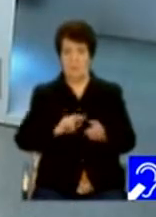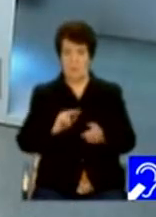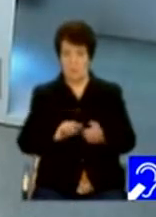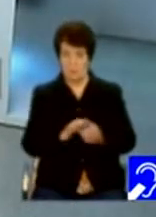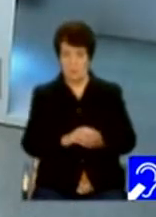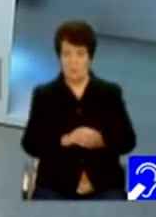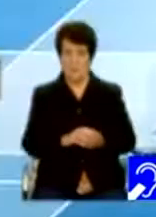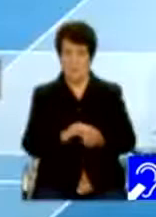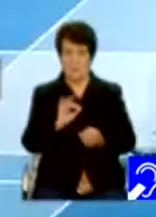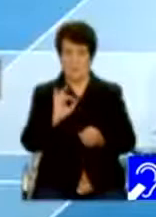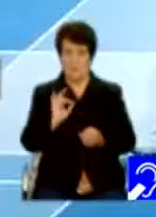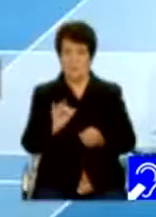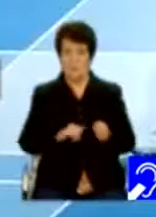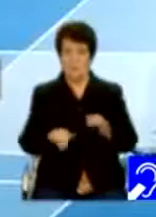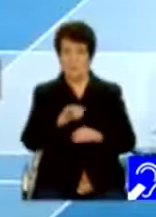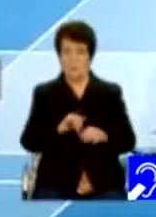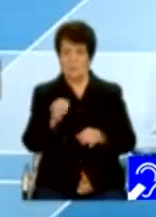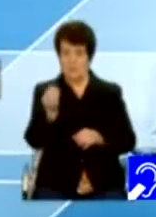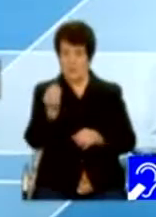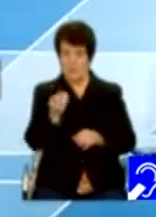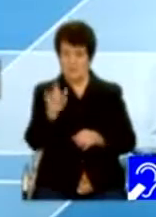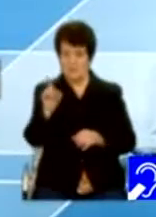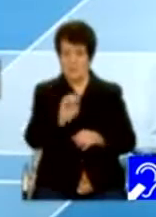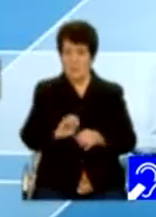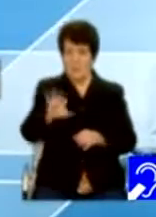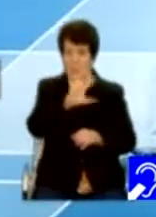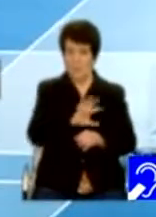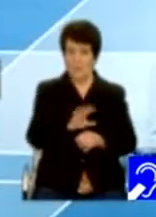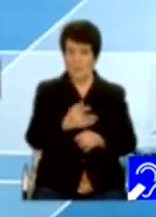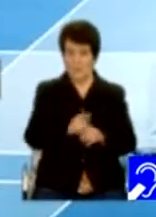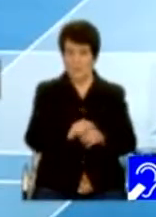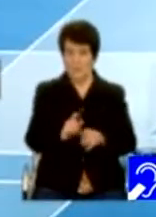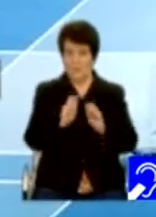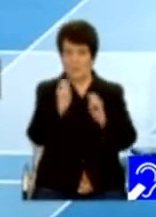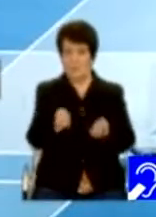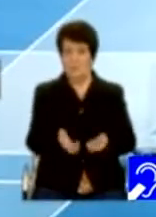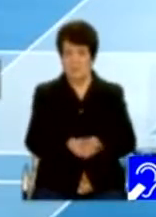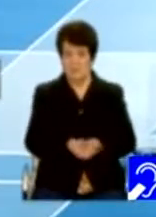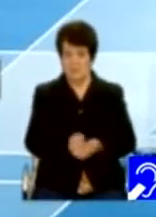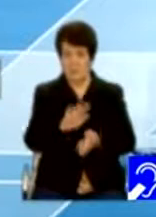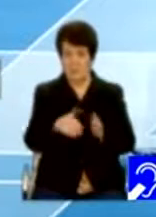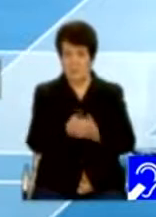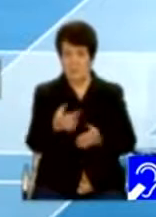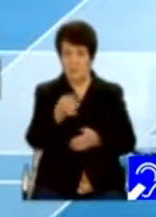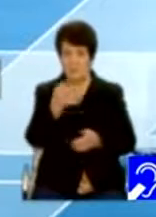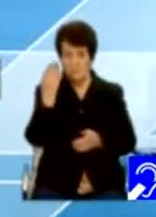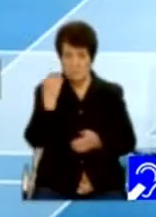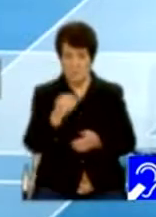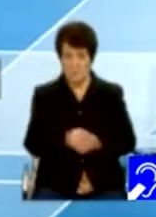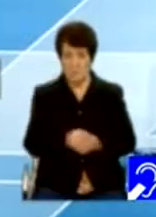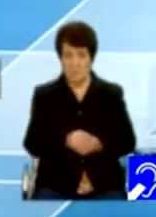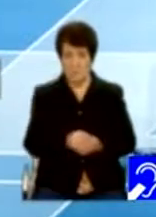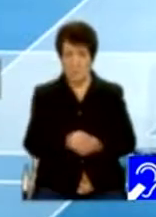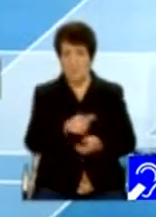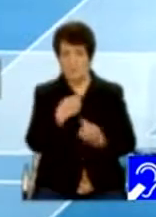lipsa locurilor de muncă și trei, unde-s banii din Europa, pentru că s-au investit bani din Uniunea Europeană până acum în Republica Moldova, urmează să vină și